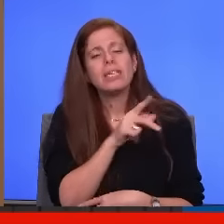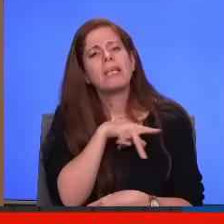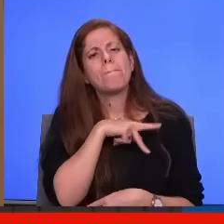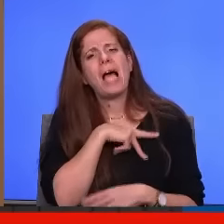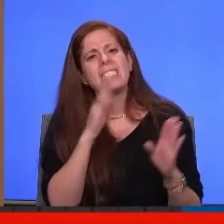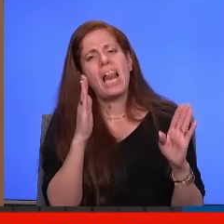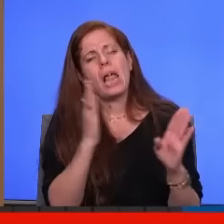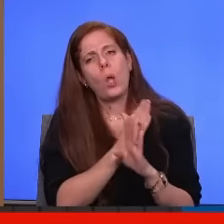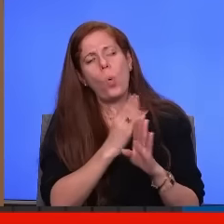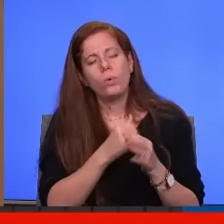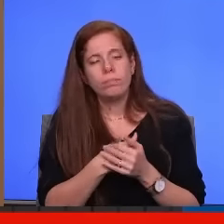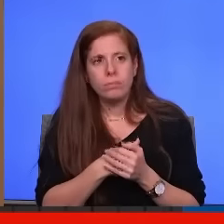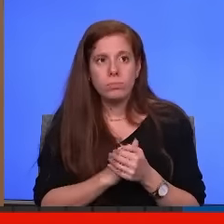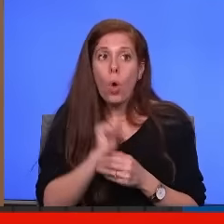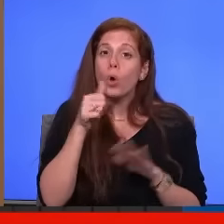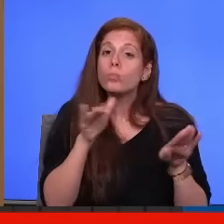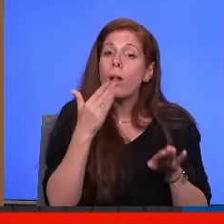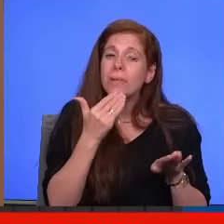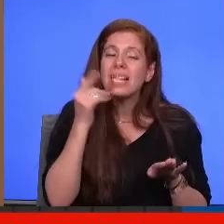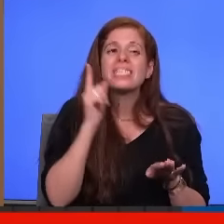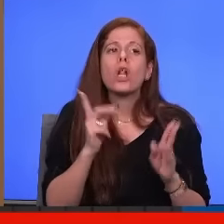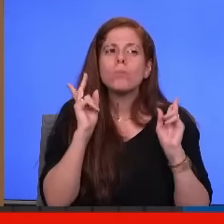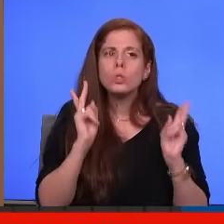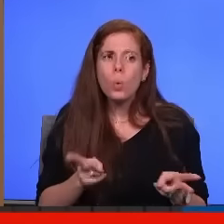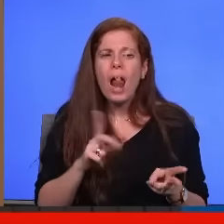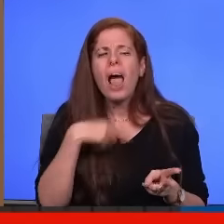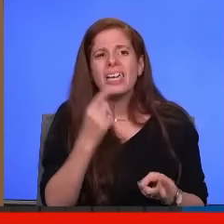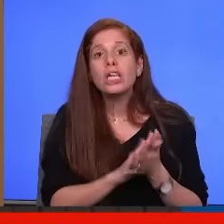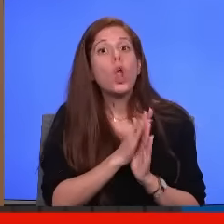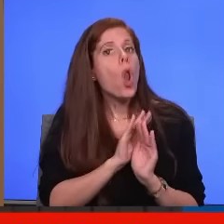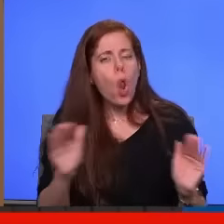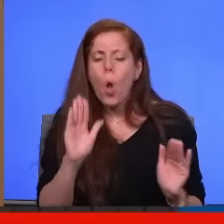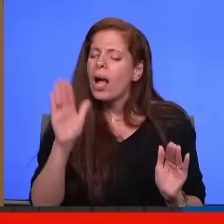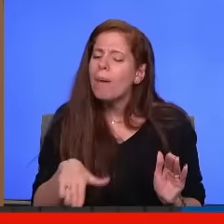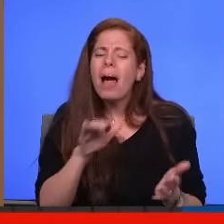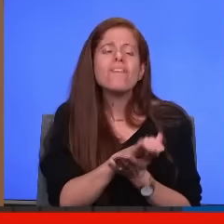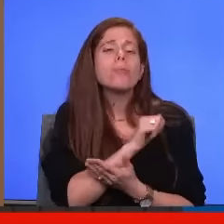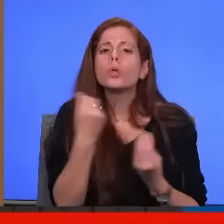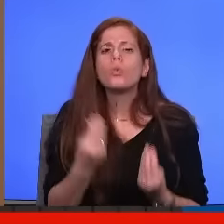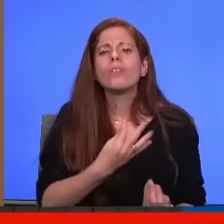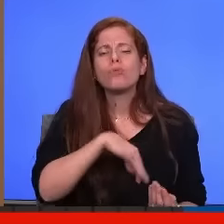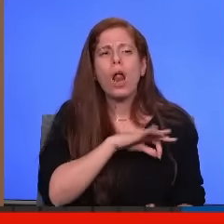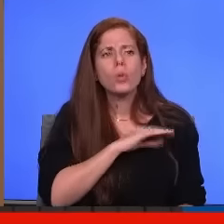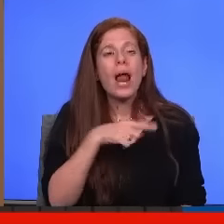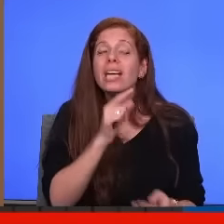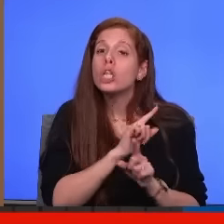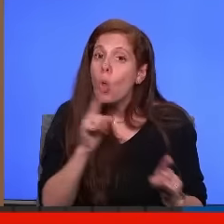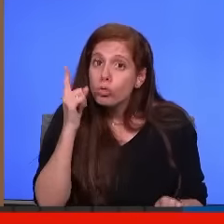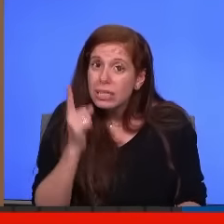ממשלה בישראל צריך להיות מסוגל להגיד לא גם לטובי הידידים שלנו, להגיד לא